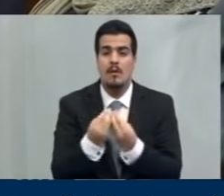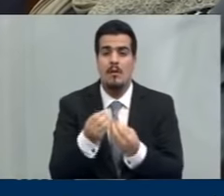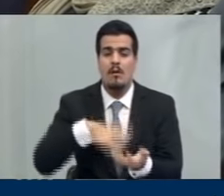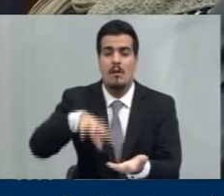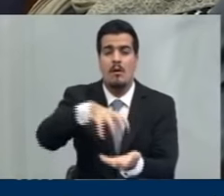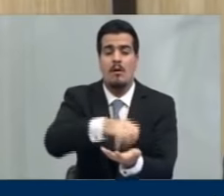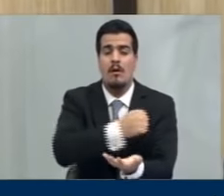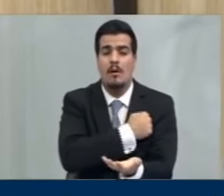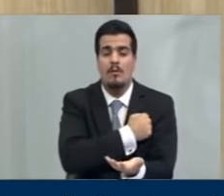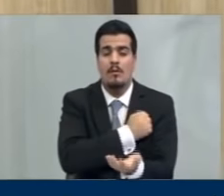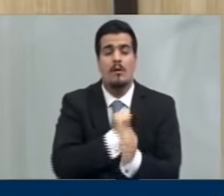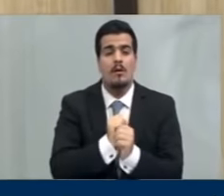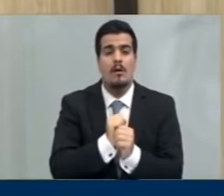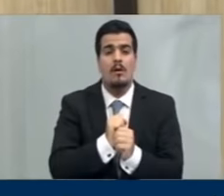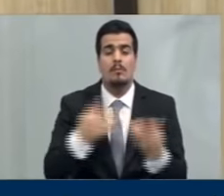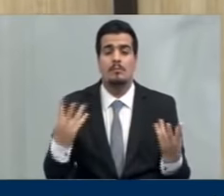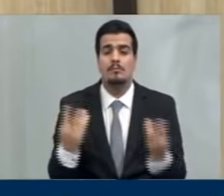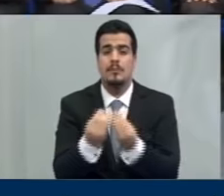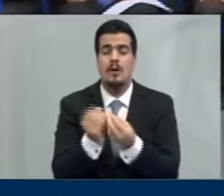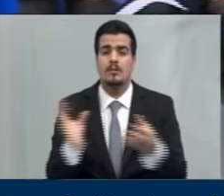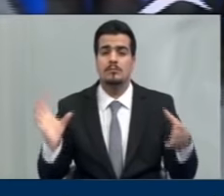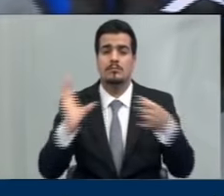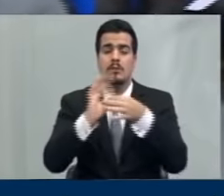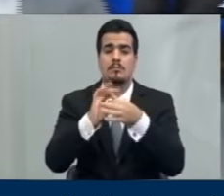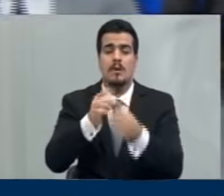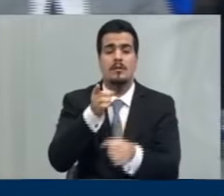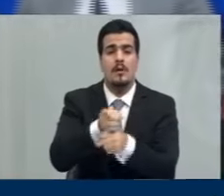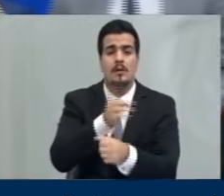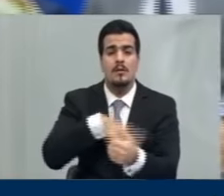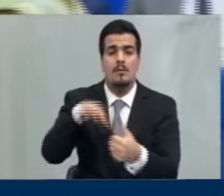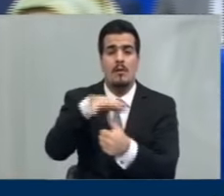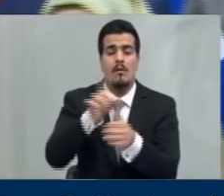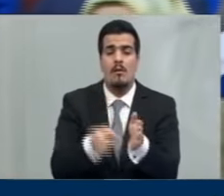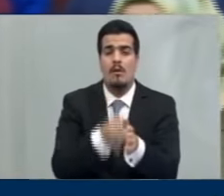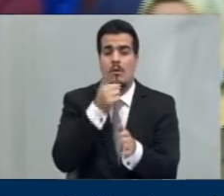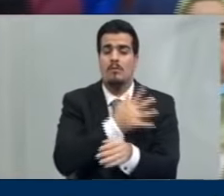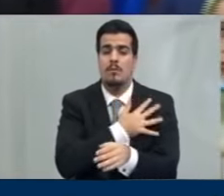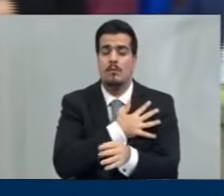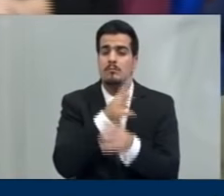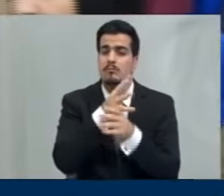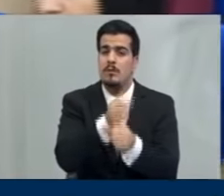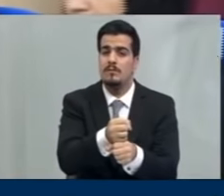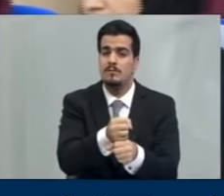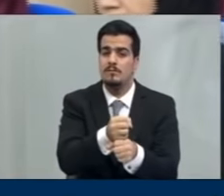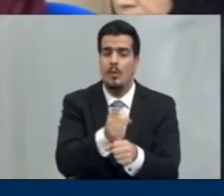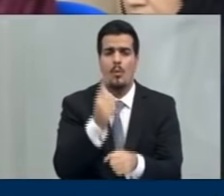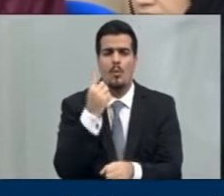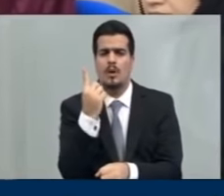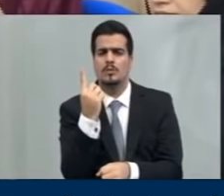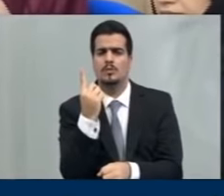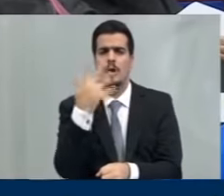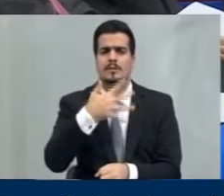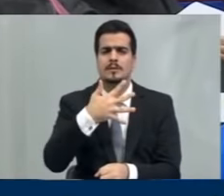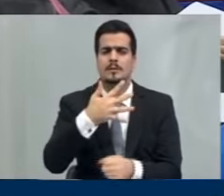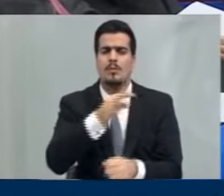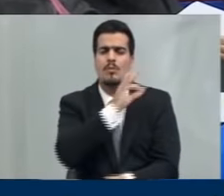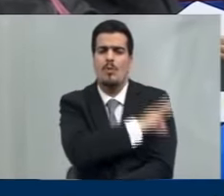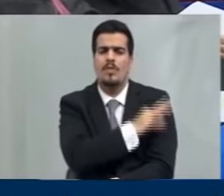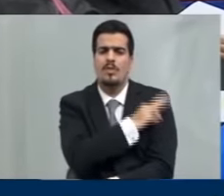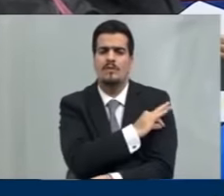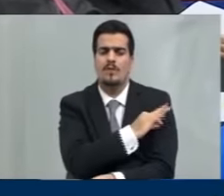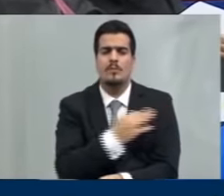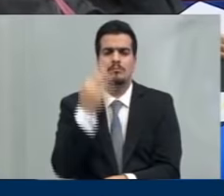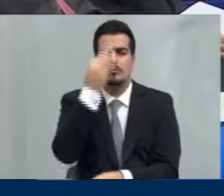القومي بالتنسيق مع وزارة التعليم العالي، يحتضن بأول انطلاقته 51 موظفا من